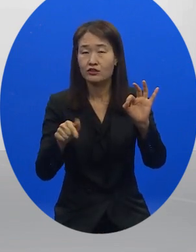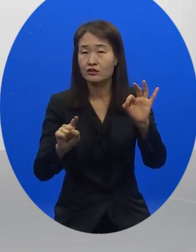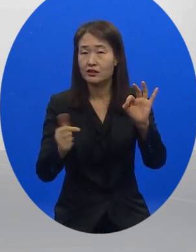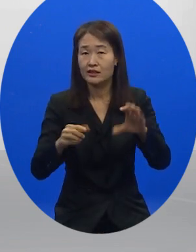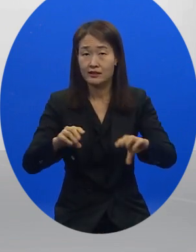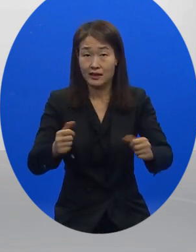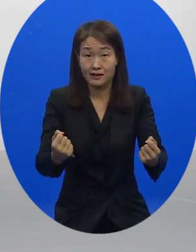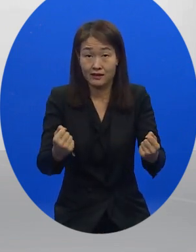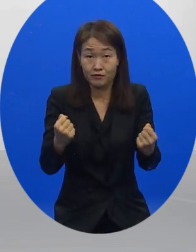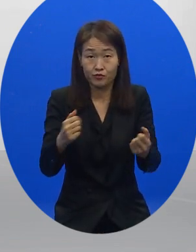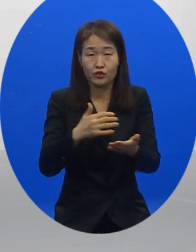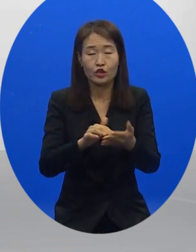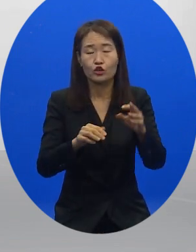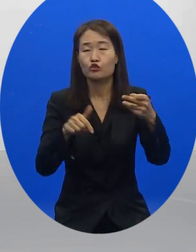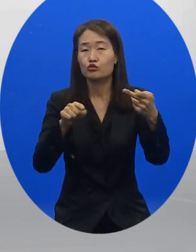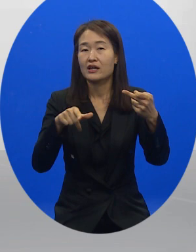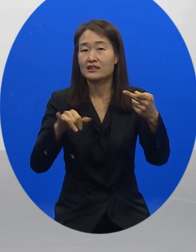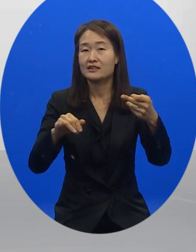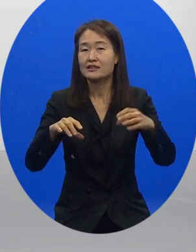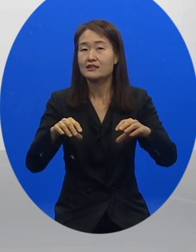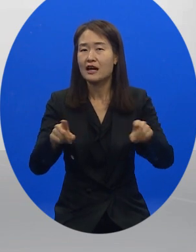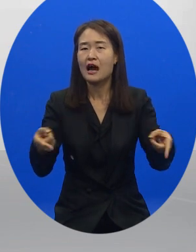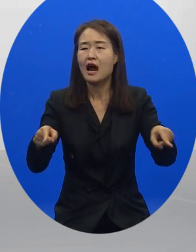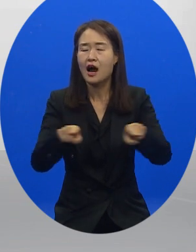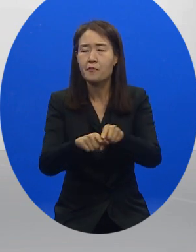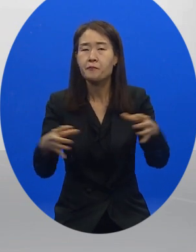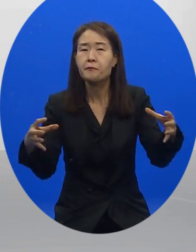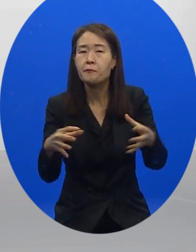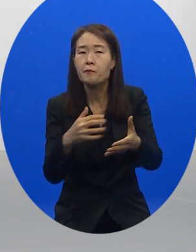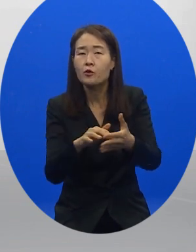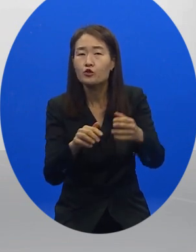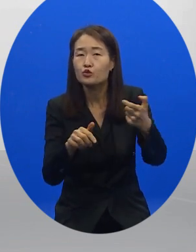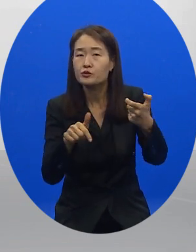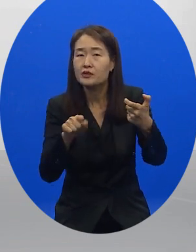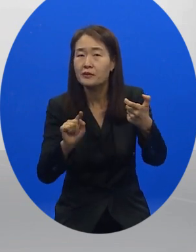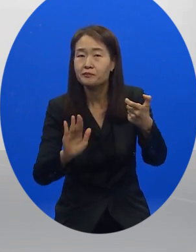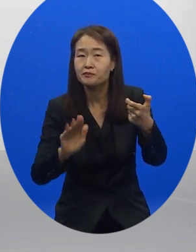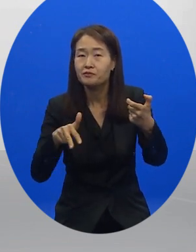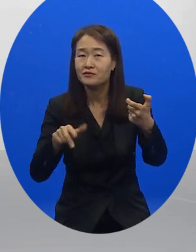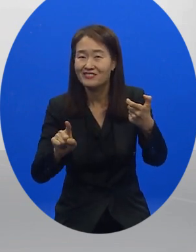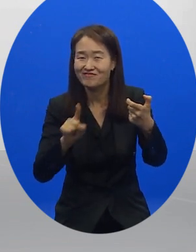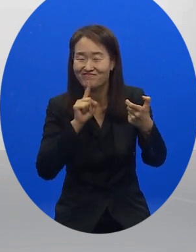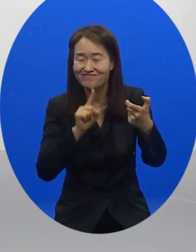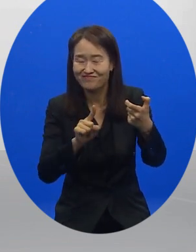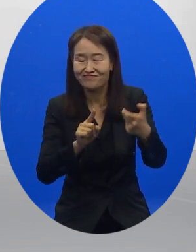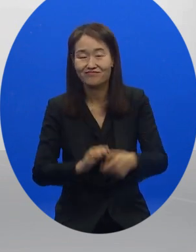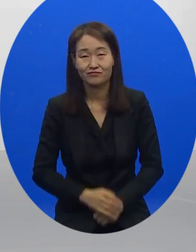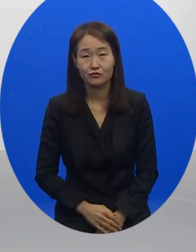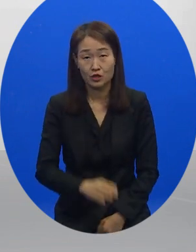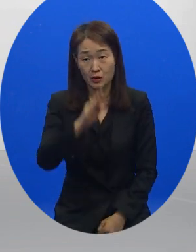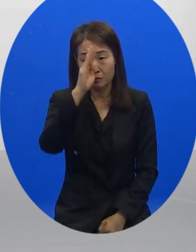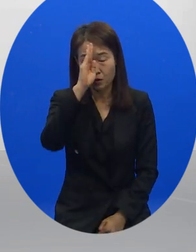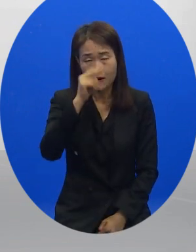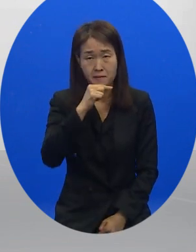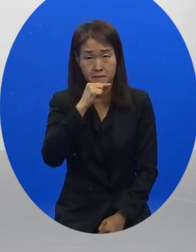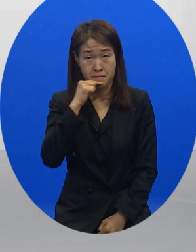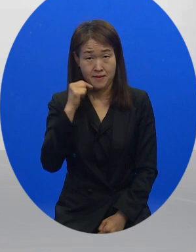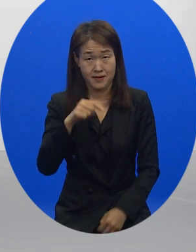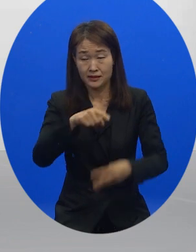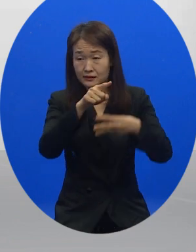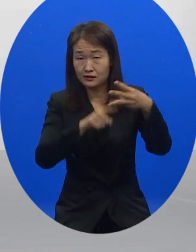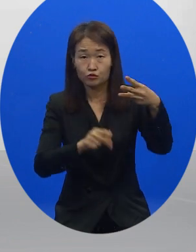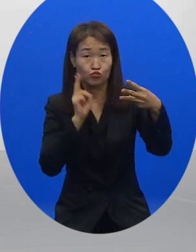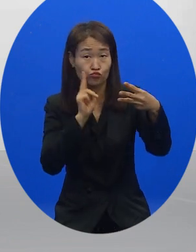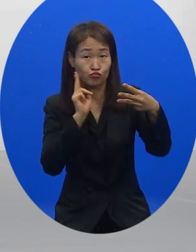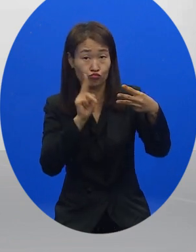땅의 기운을 의미하는 12가지 요소 지지를 조합해서 이를 육식갑자라고 부릅니다. 병은 붉은색을,